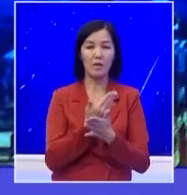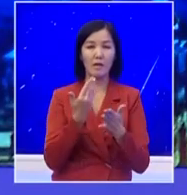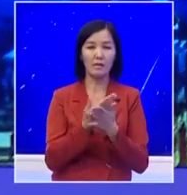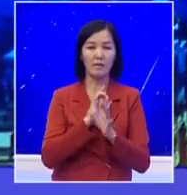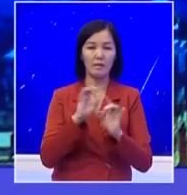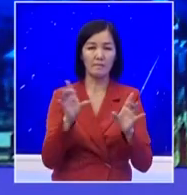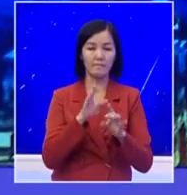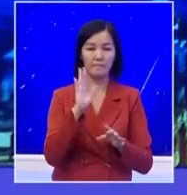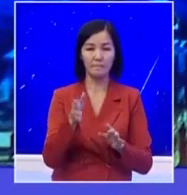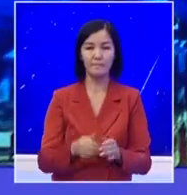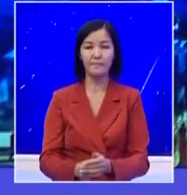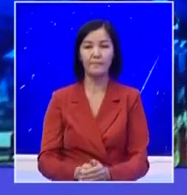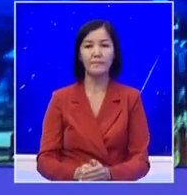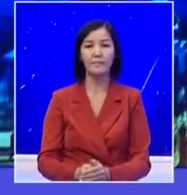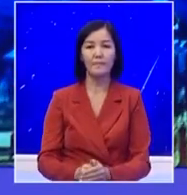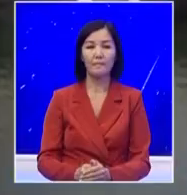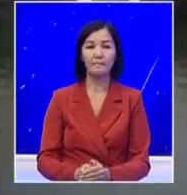Әлем жаңалықтары келесі топтамада.